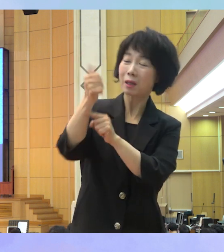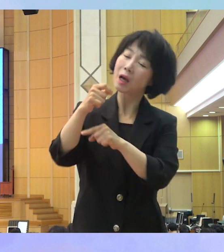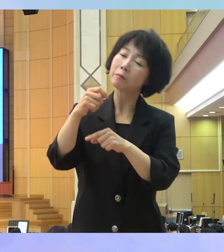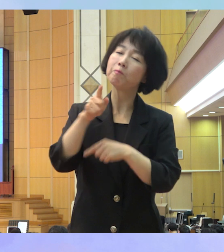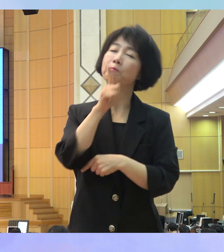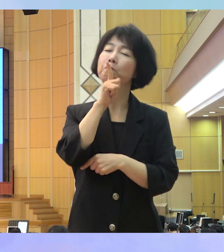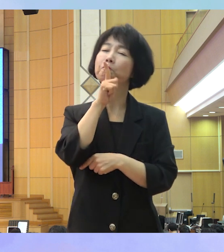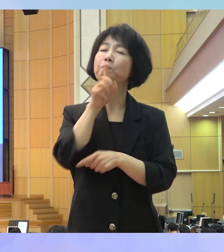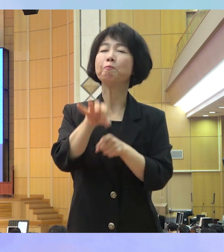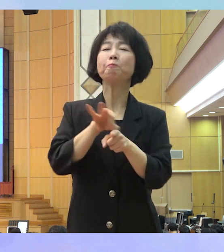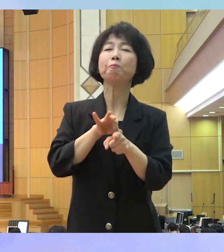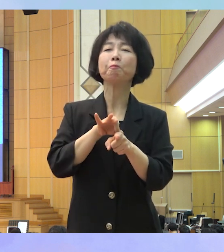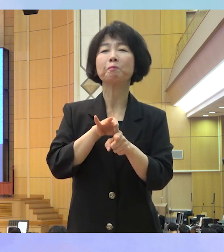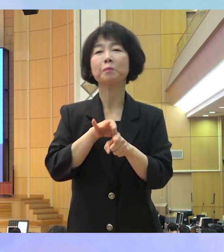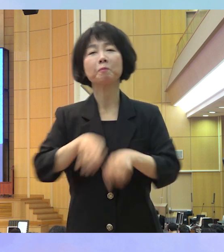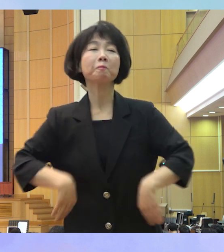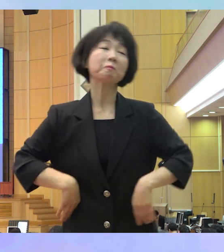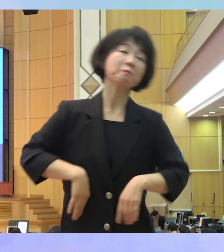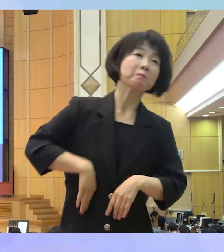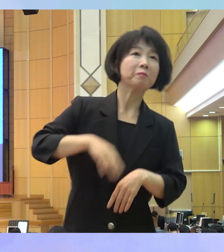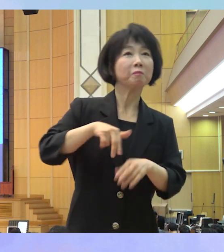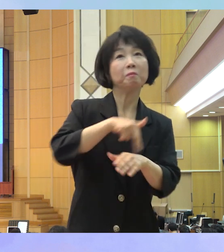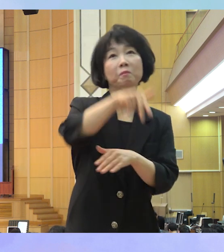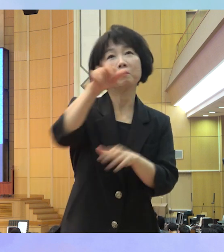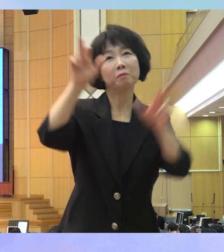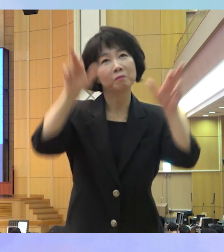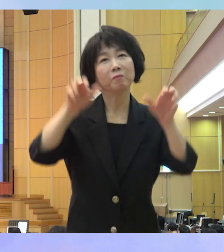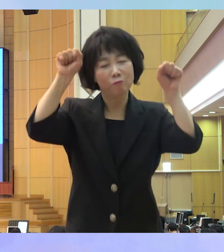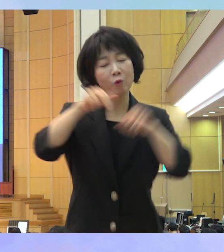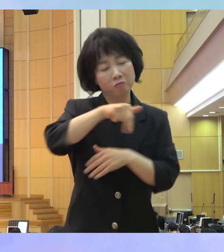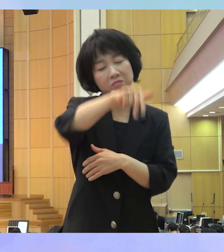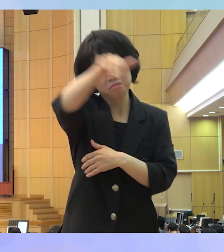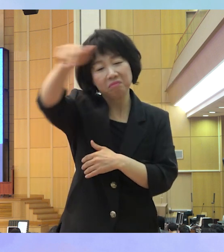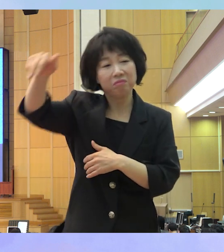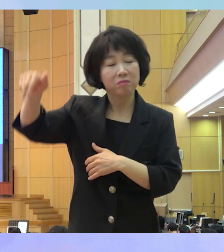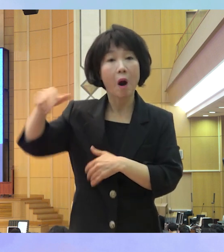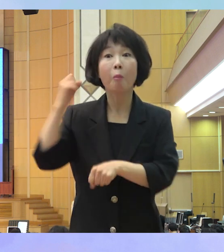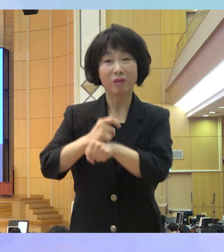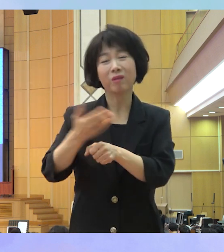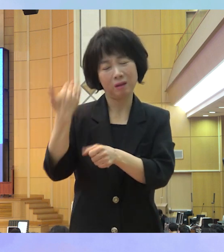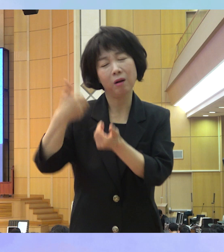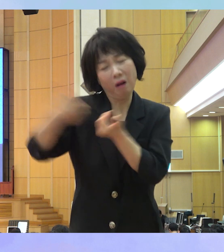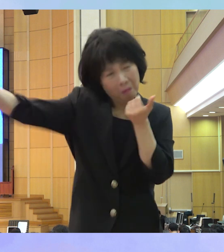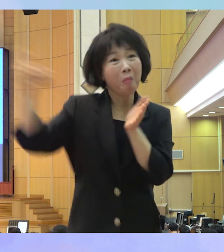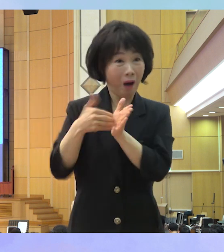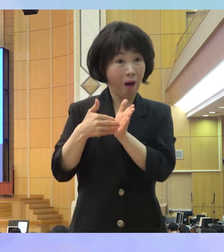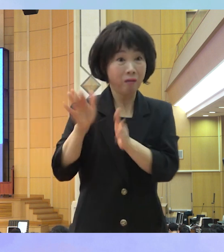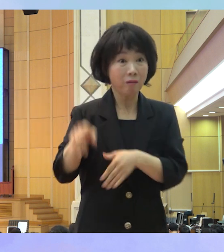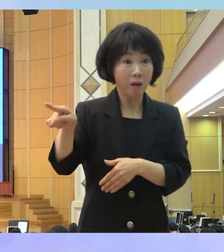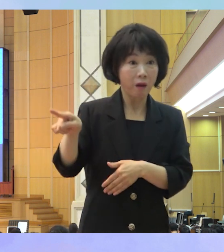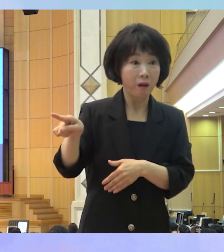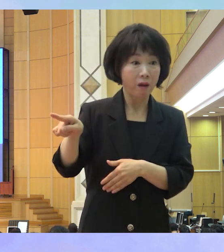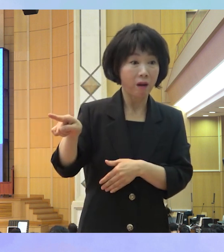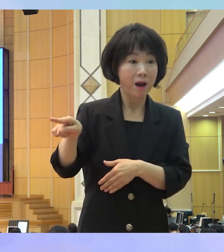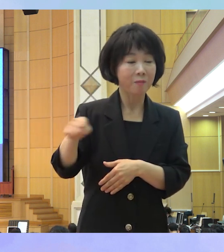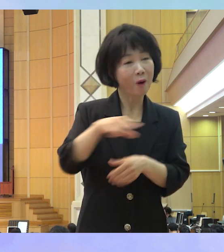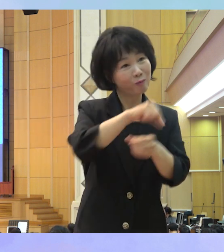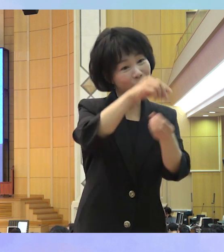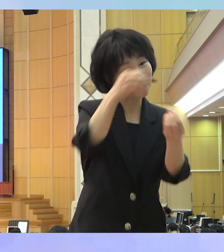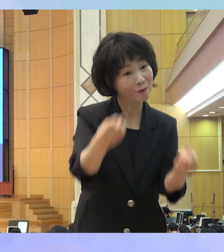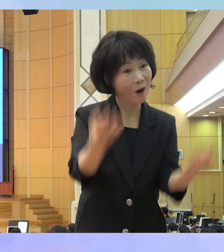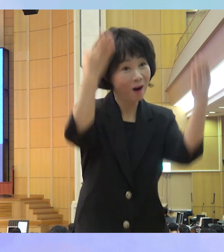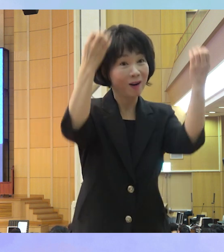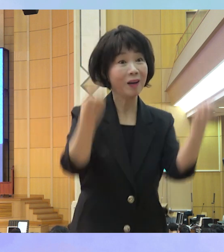드시고 맨날 마실 나다니시고 뭐 등산 다니시고, 나이가 그렇게 지금은 돌아가시지만. 근데 이제 설날이 되고 뭐 추석이